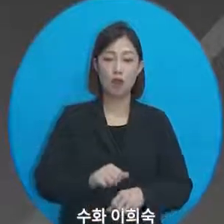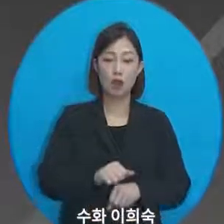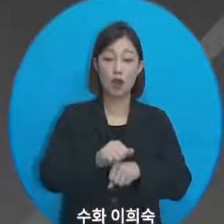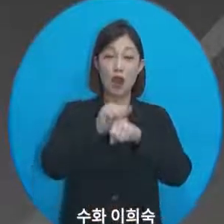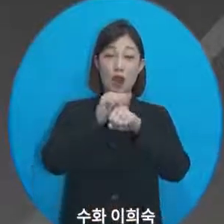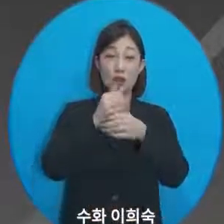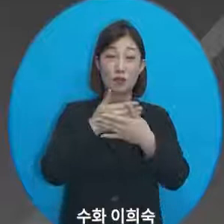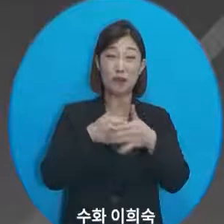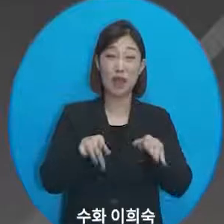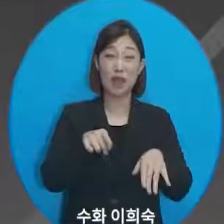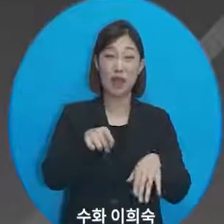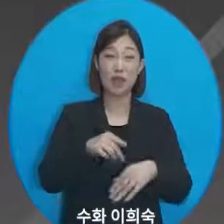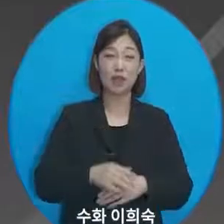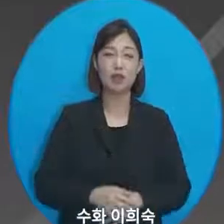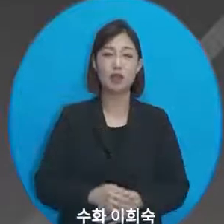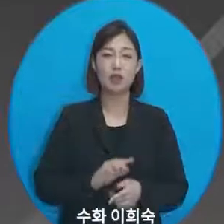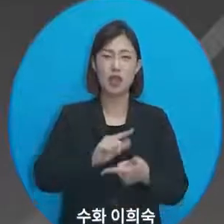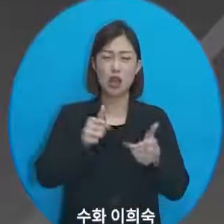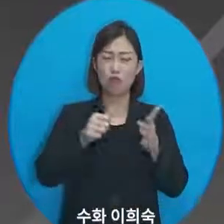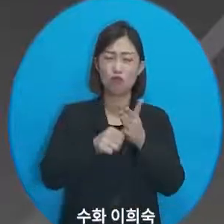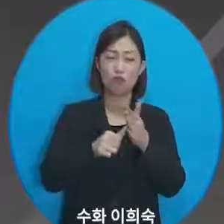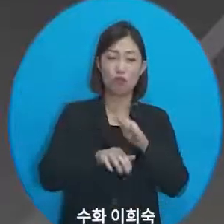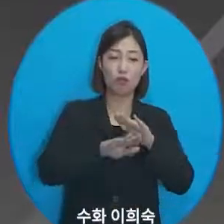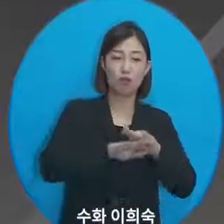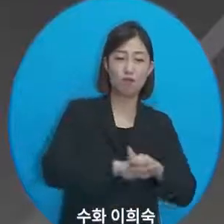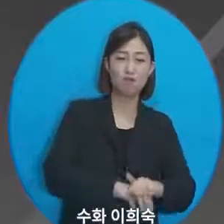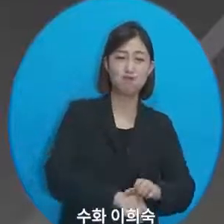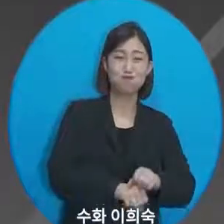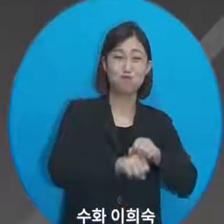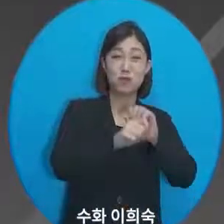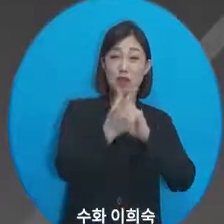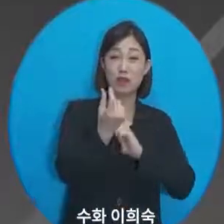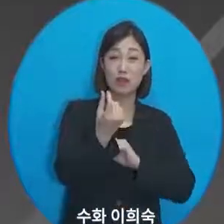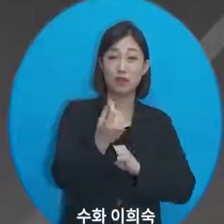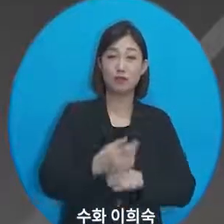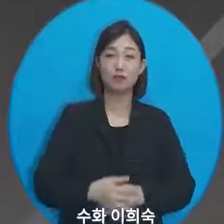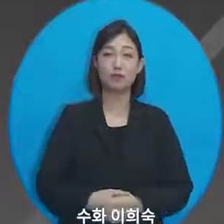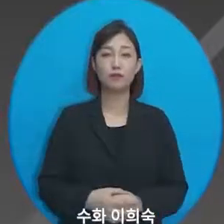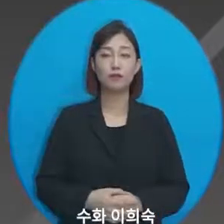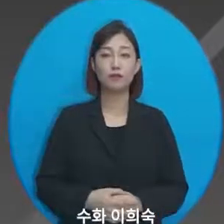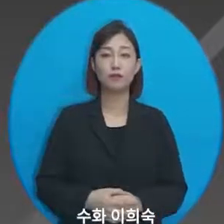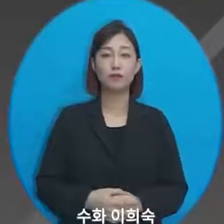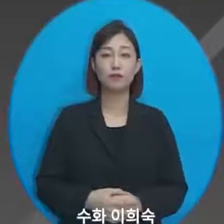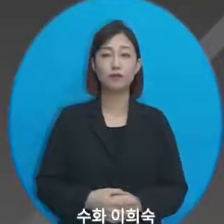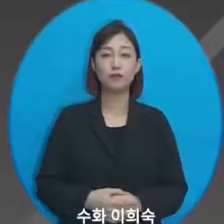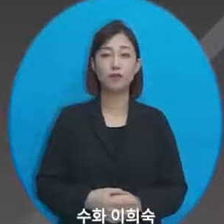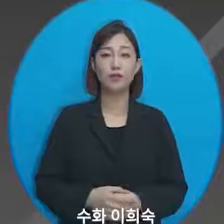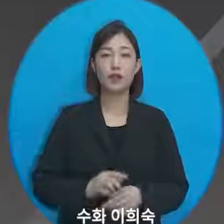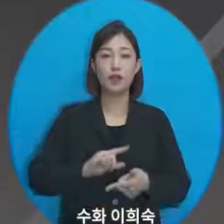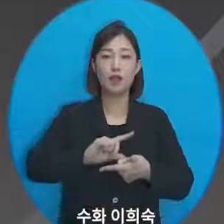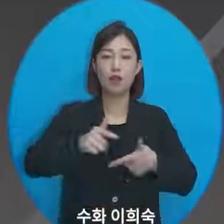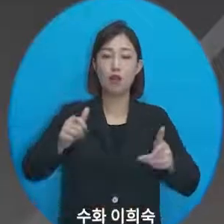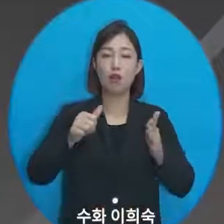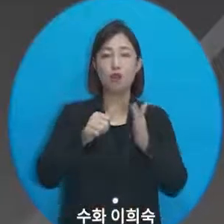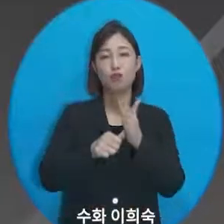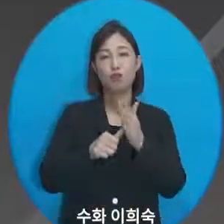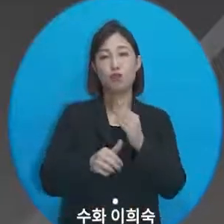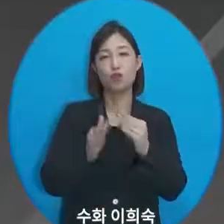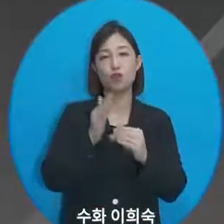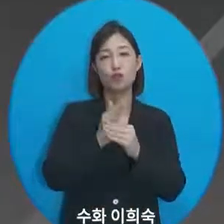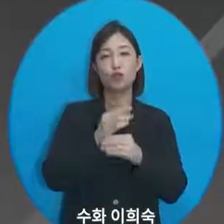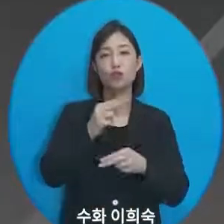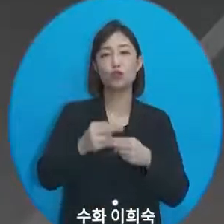다용도실을 이용하는 데 있어서도 다양한 제품들을 쓸 수가 있는데, 그러한 여러 가지 제품 속에서도